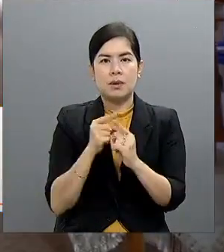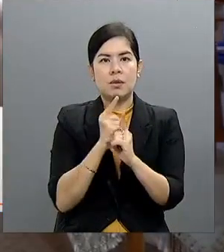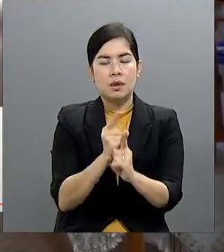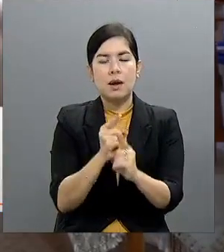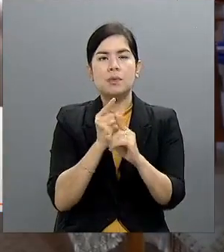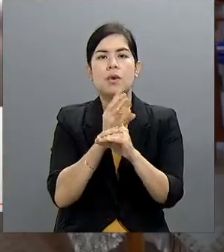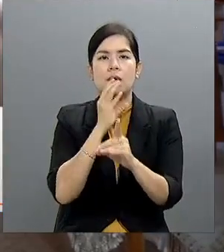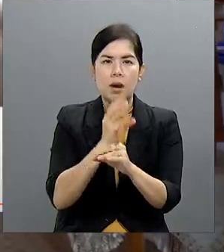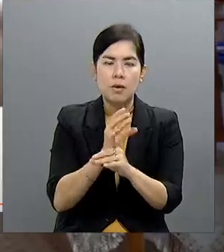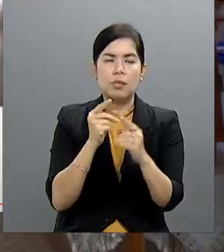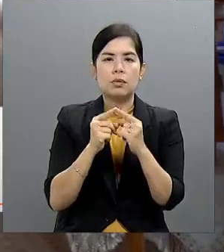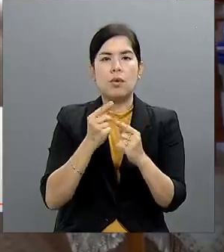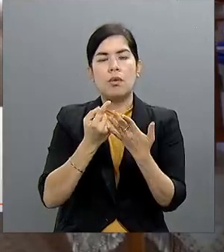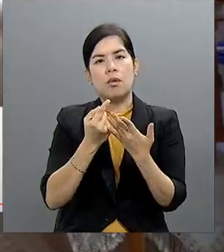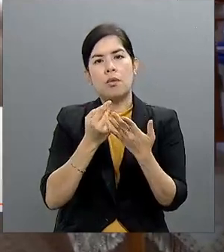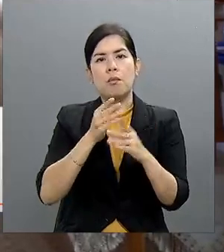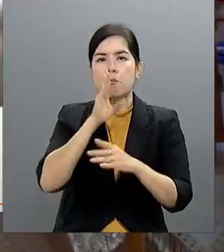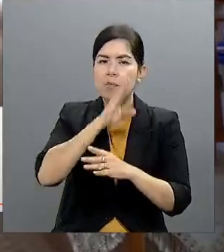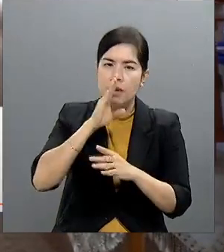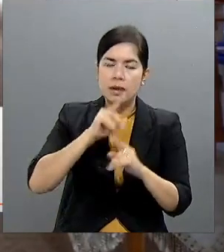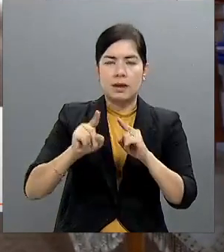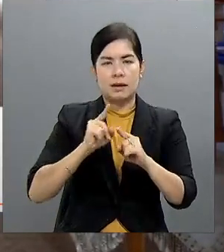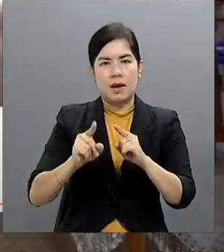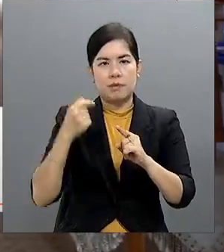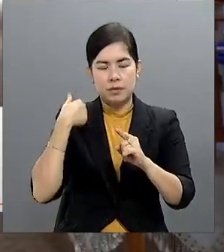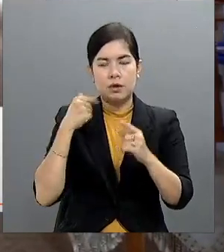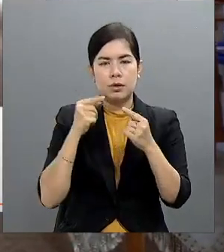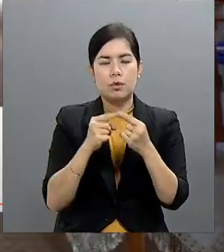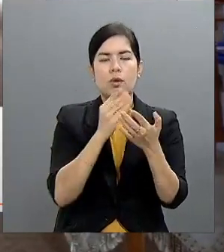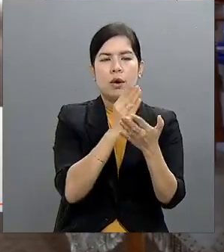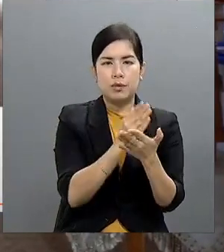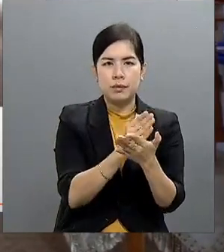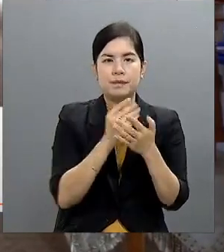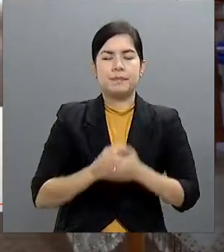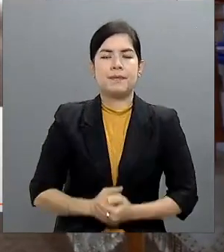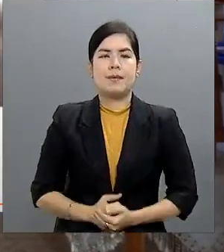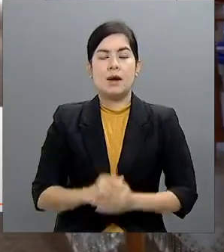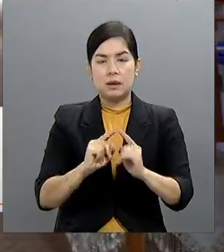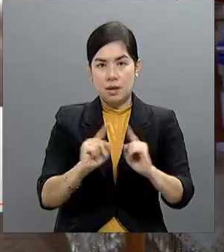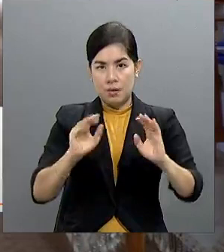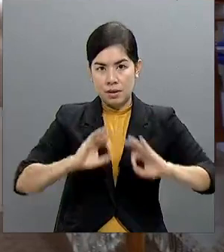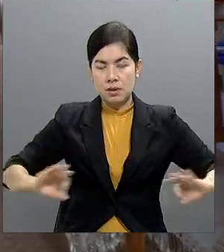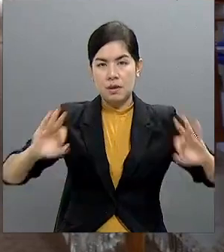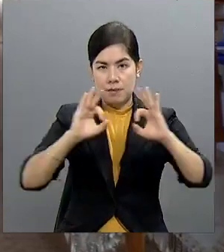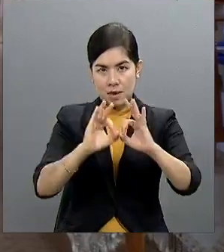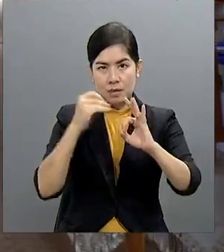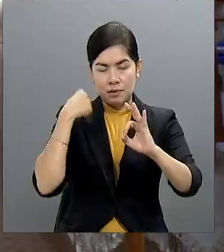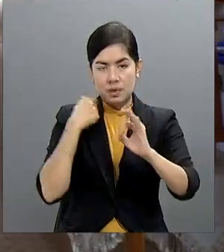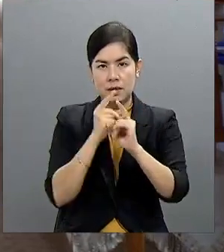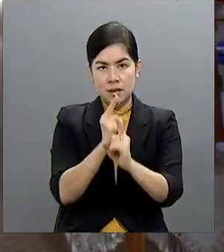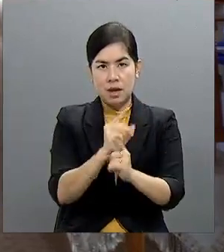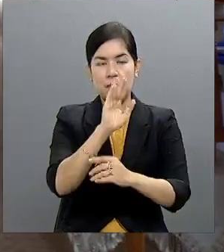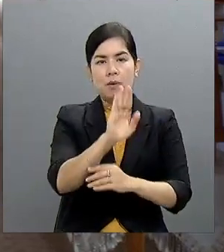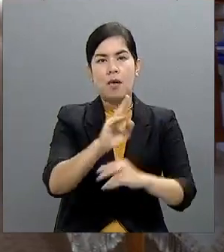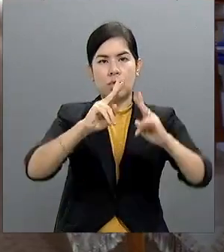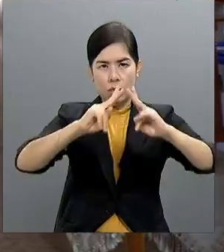ทางศาสนาก็สามารถทำได้ตามปกตินะคะแต่ก็ยังยึดหลักปฏิบัติของกรมควบคุมโรคส่วน